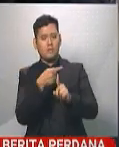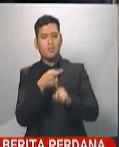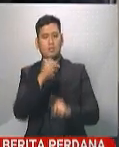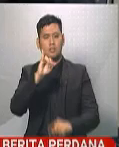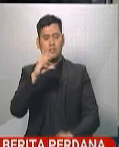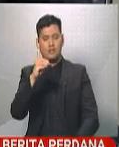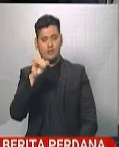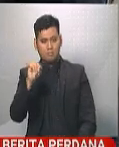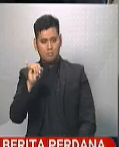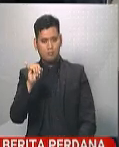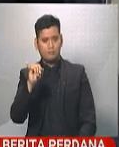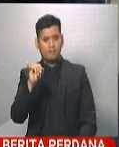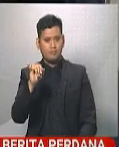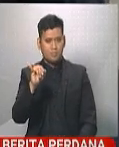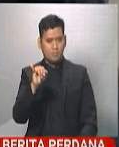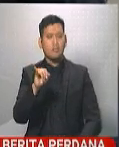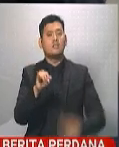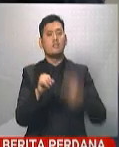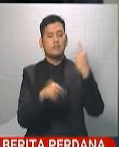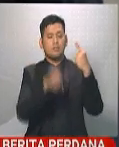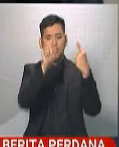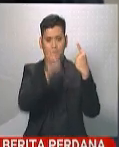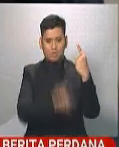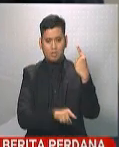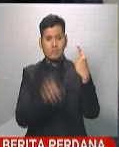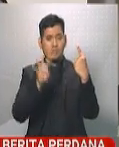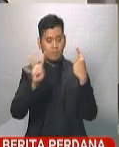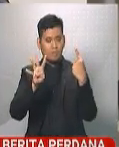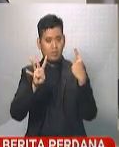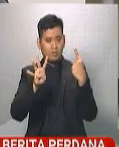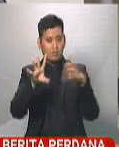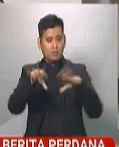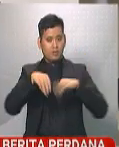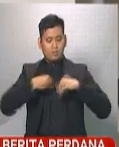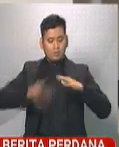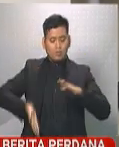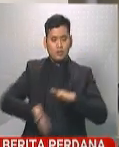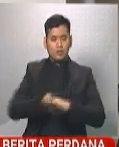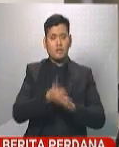didakwa pada 10 April 2019 dengan menerima rasuah RM5 juta